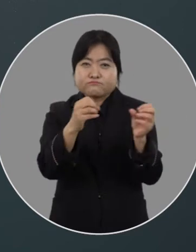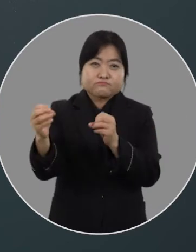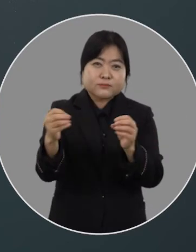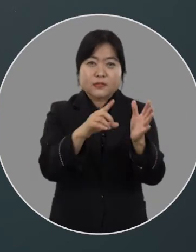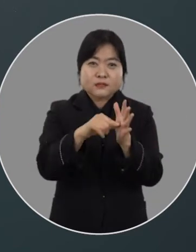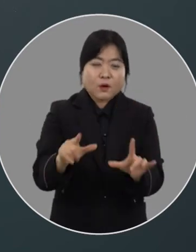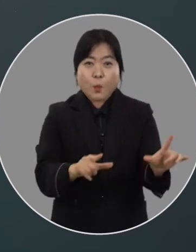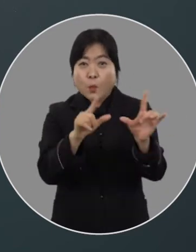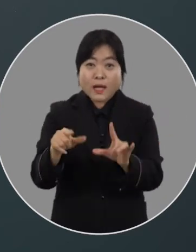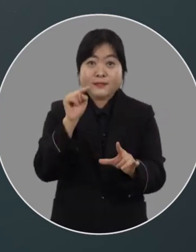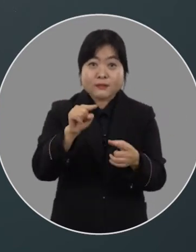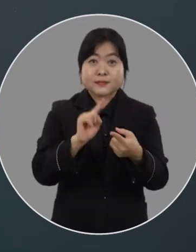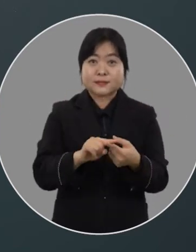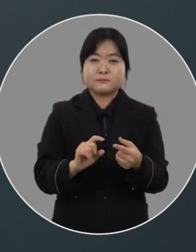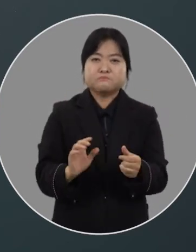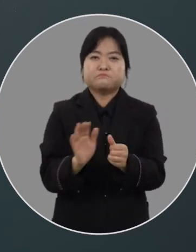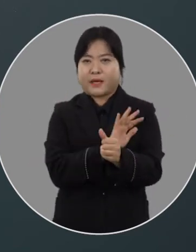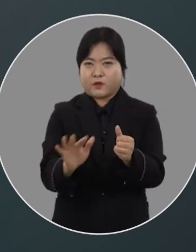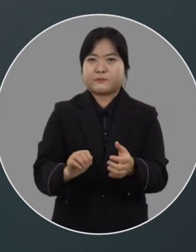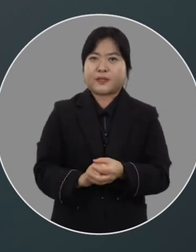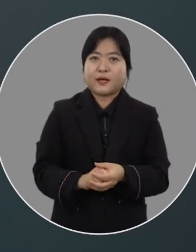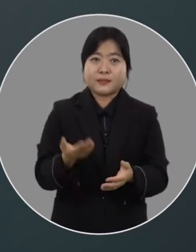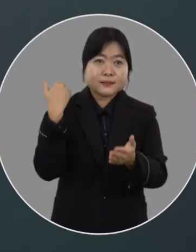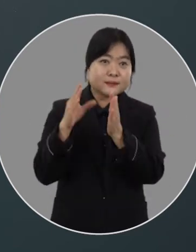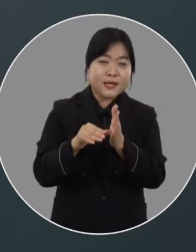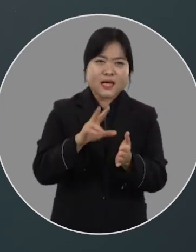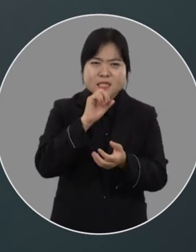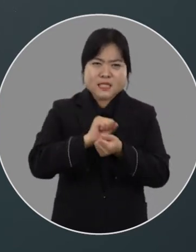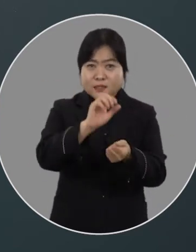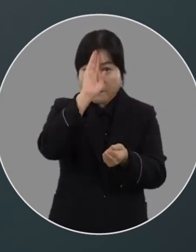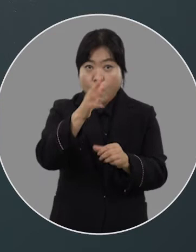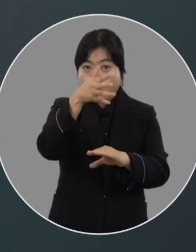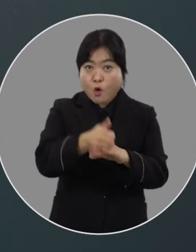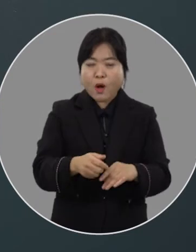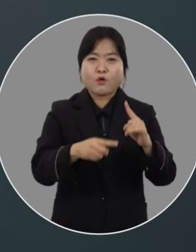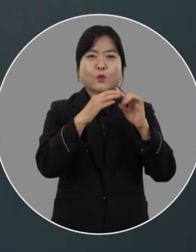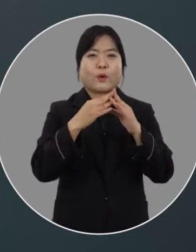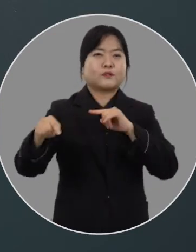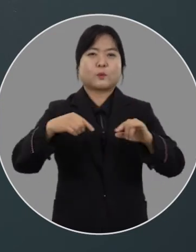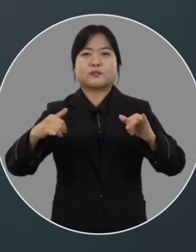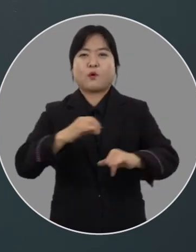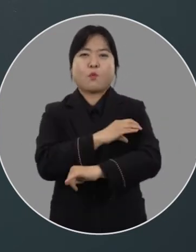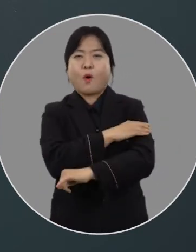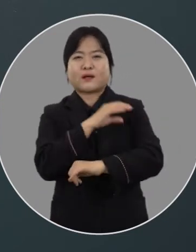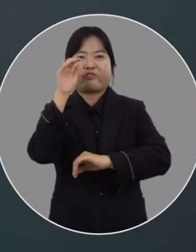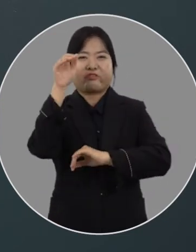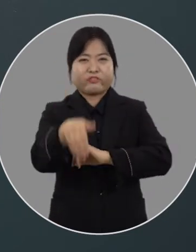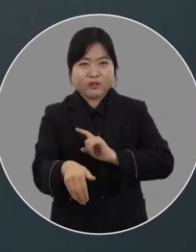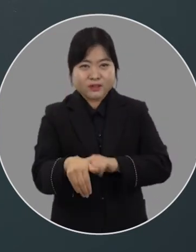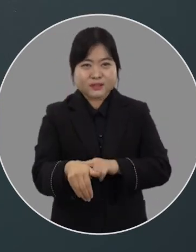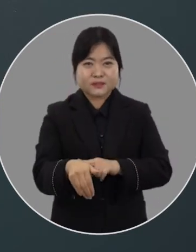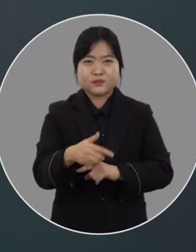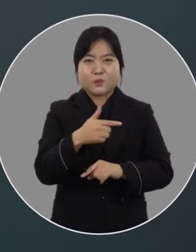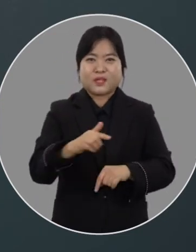나누면서 시간을 보내는 것이 배경입니다. 당시의 흑사병의 결과는 교회와 통치자들의 권위가 땅에